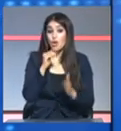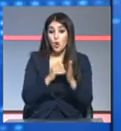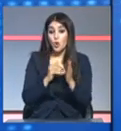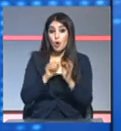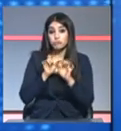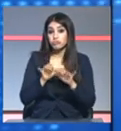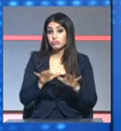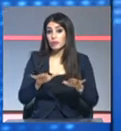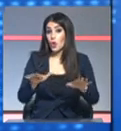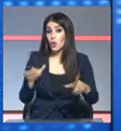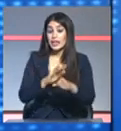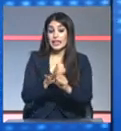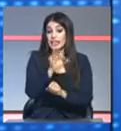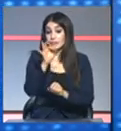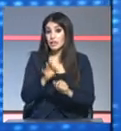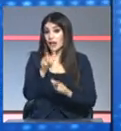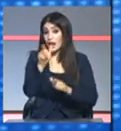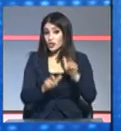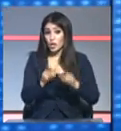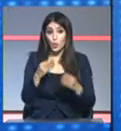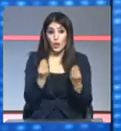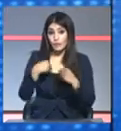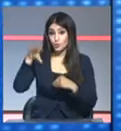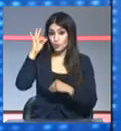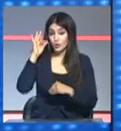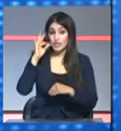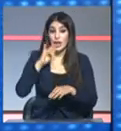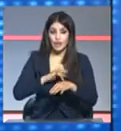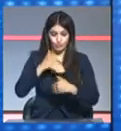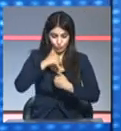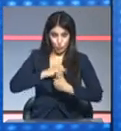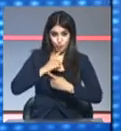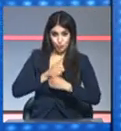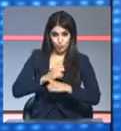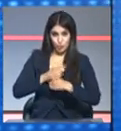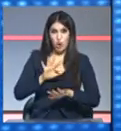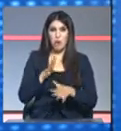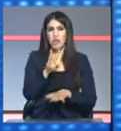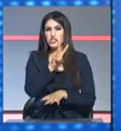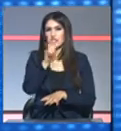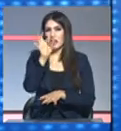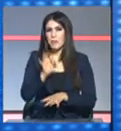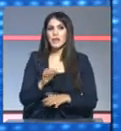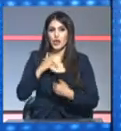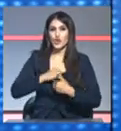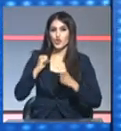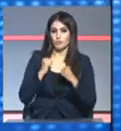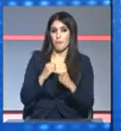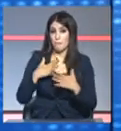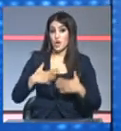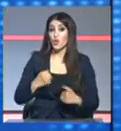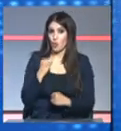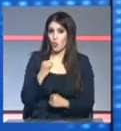احنا النسبه من الناس في تونس اللي عندهم المناعه حوالي عشرين في المائه ما